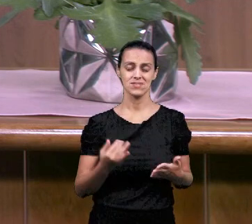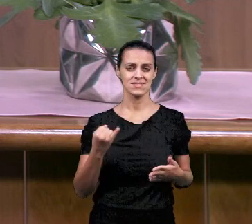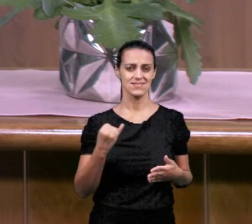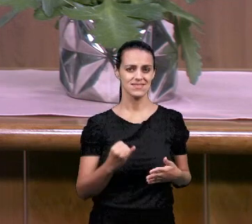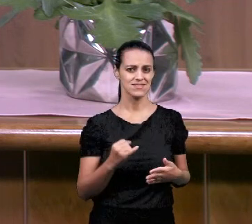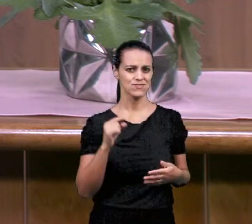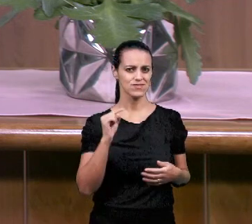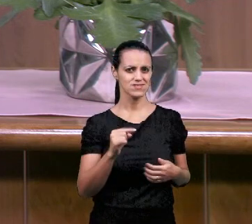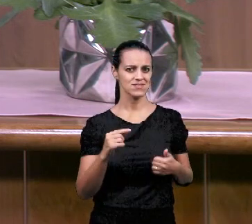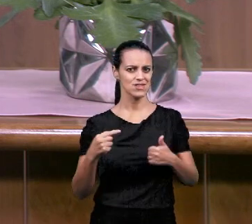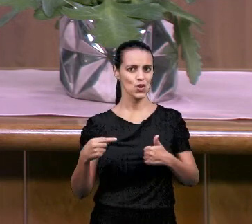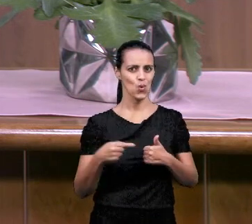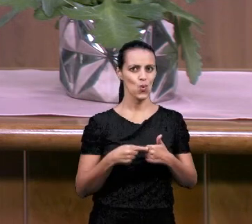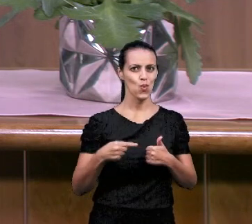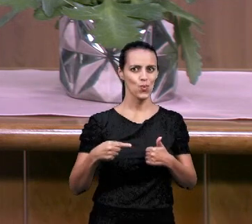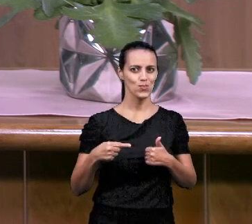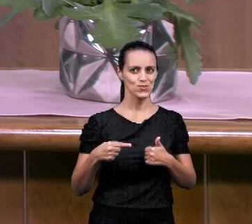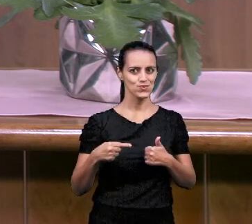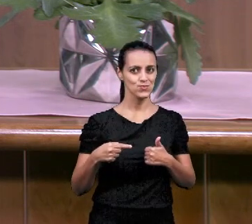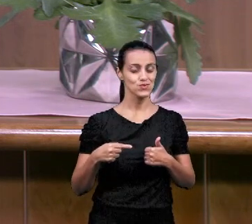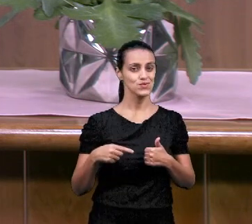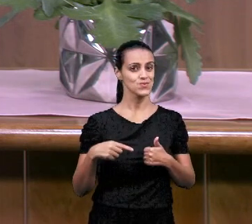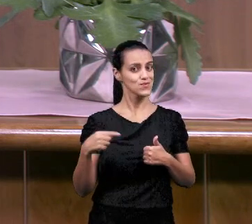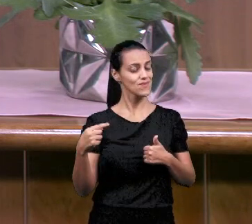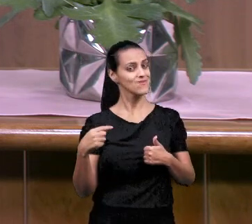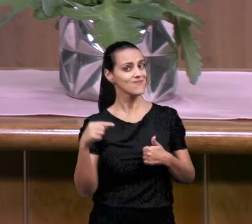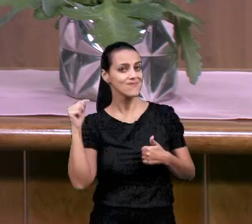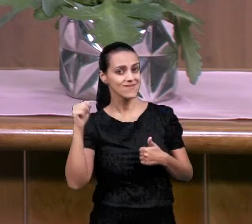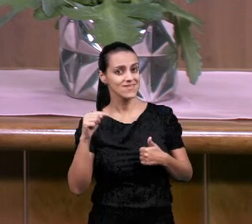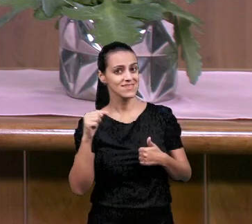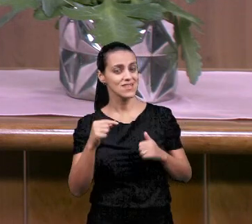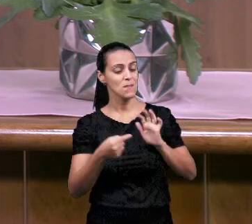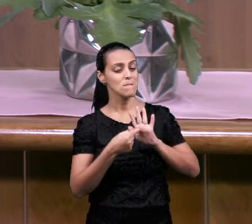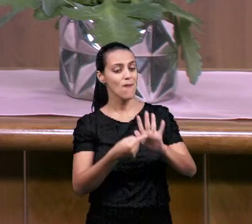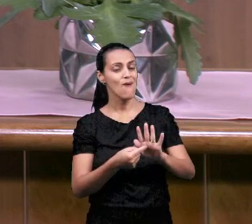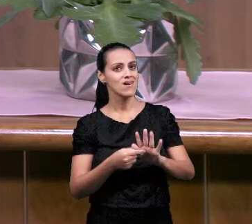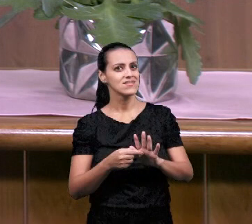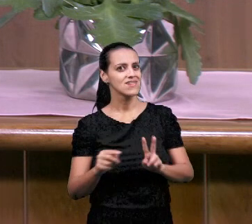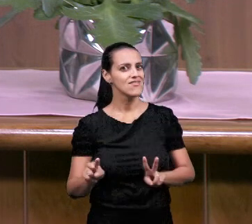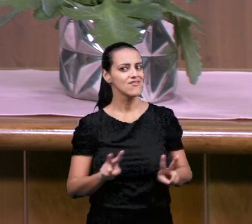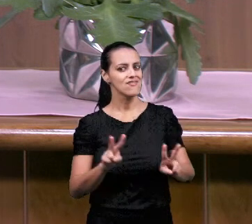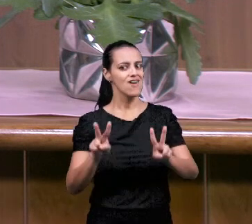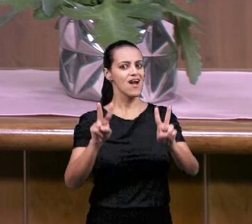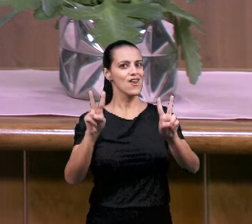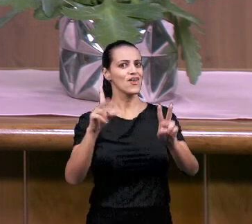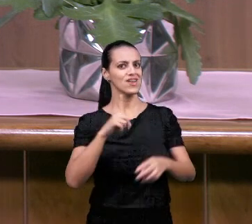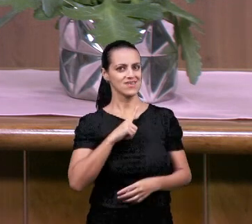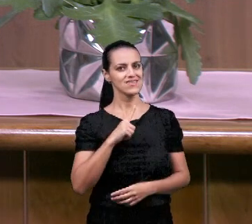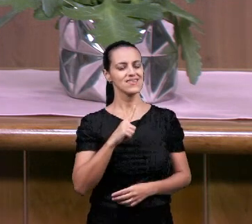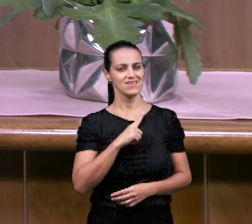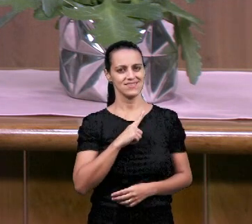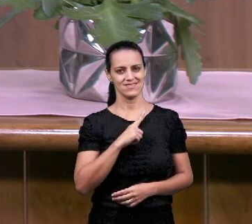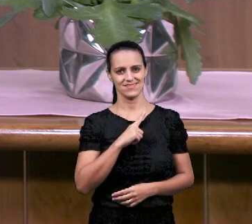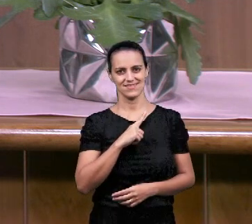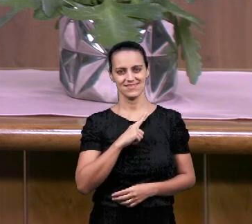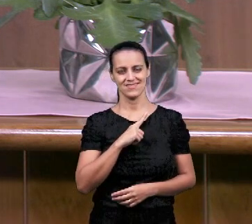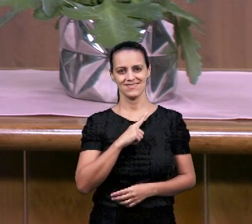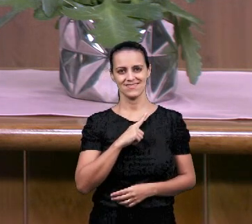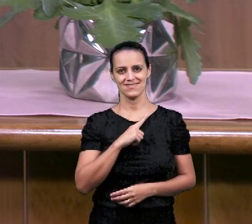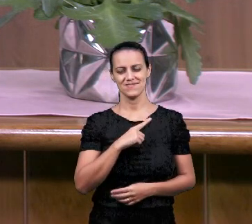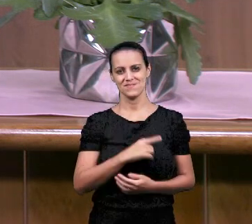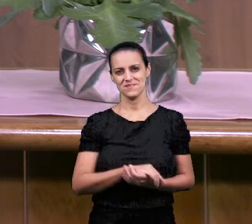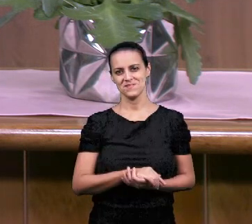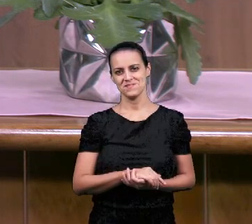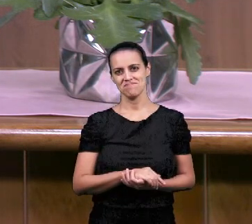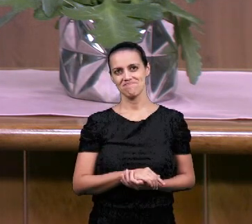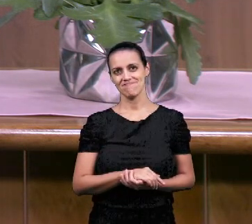présenter le contenu que vous aimez. Donc, quand vous cliquez sur la petite main, vous donnez de la valeur au canal. C'est une manière même